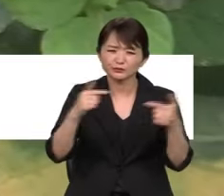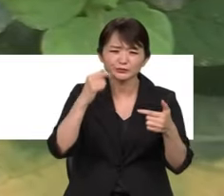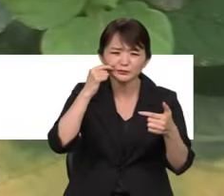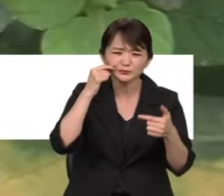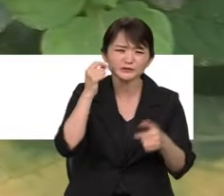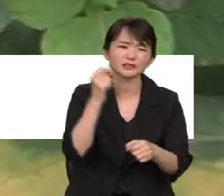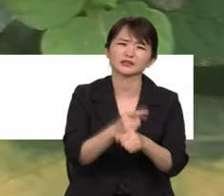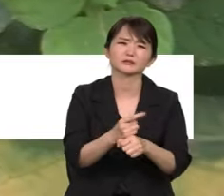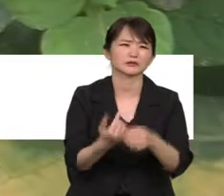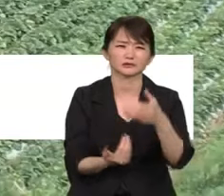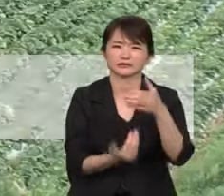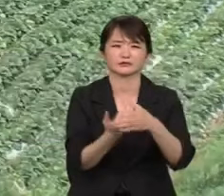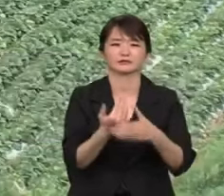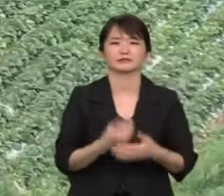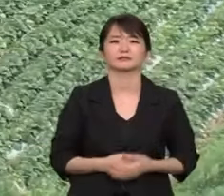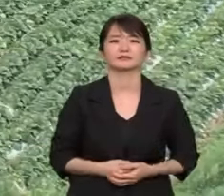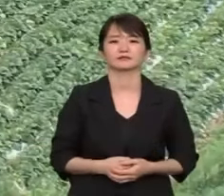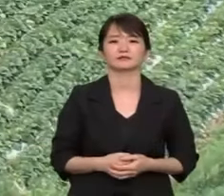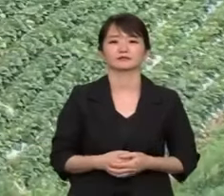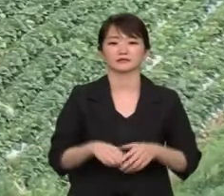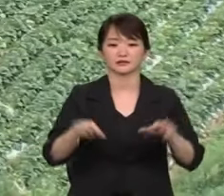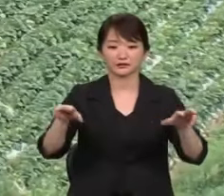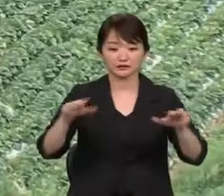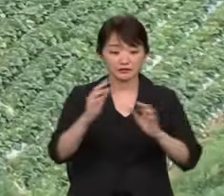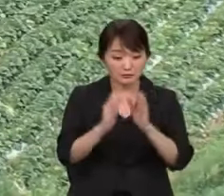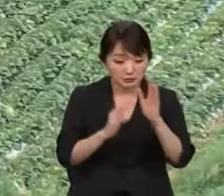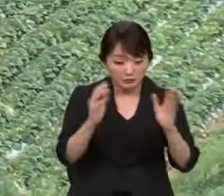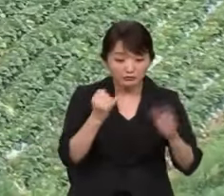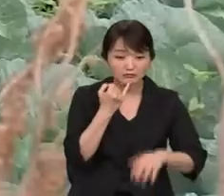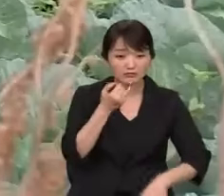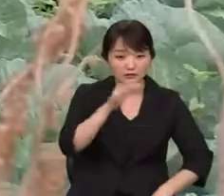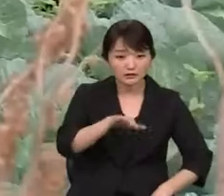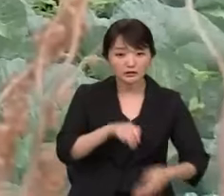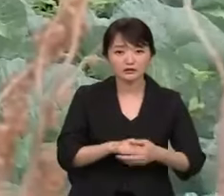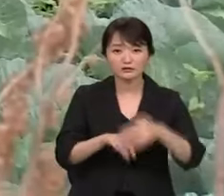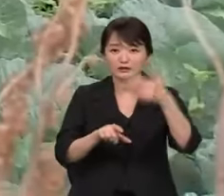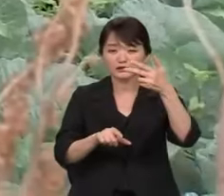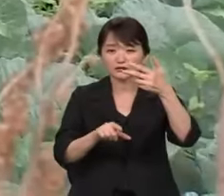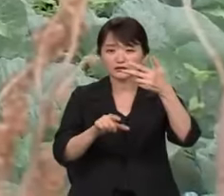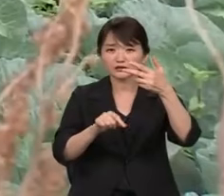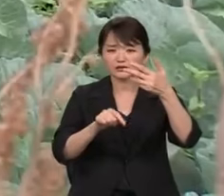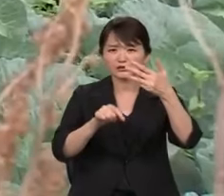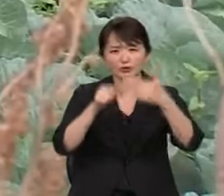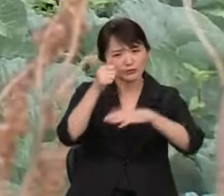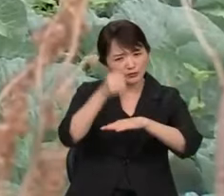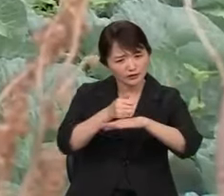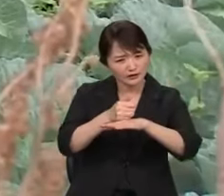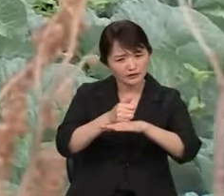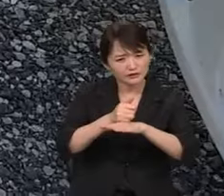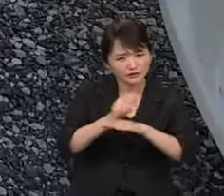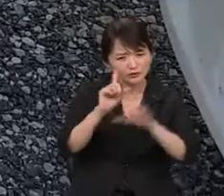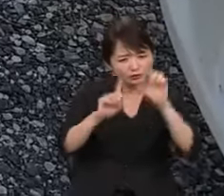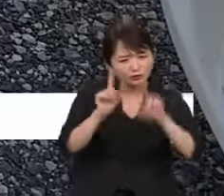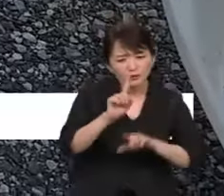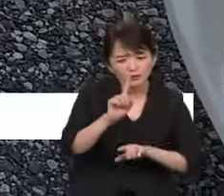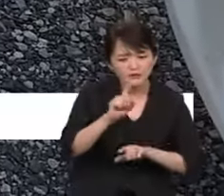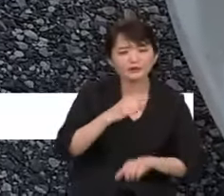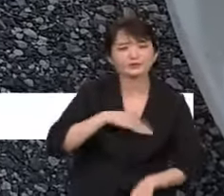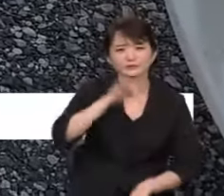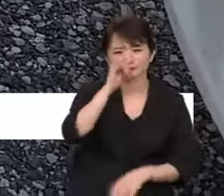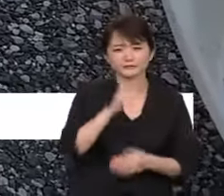이미 발생된 거는. 지금 멀쩡해 보이는 배추도 이달 말은 돼야 상태를 알 수 있습니다. 내가 봤을